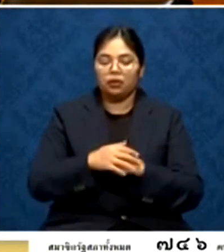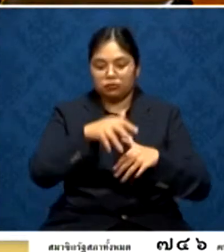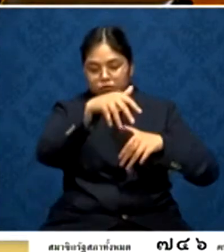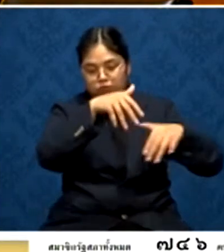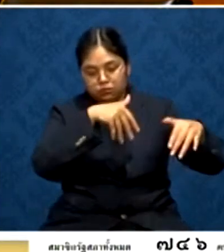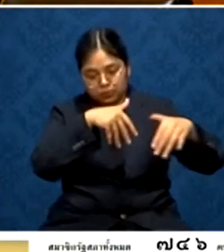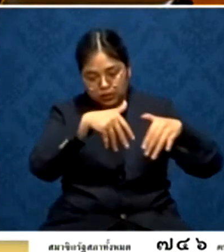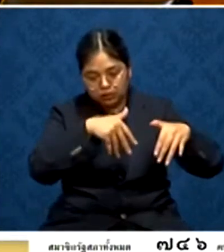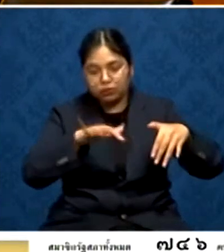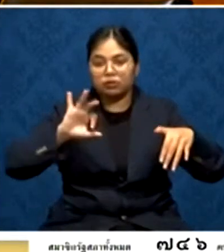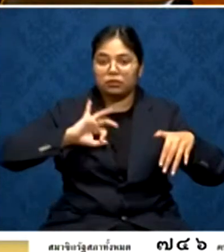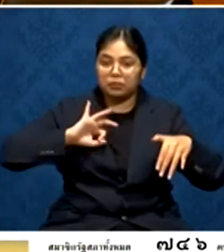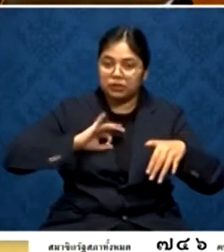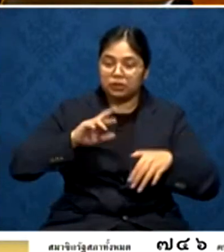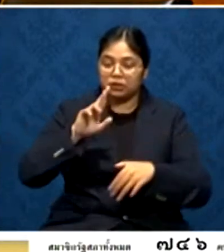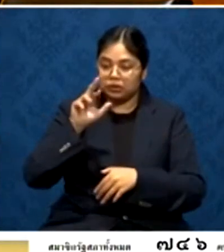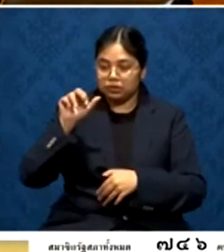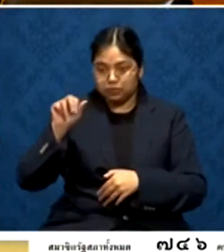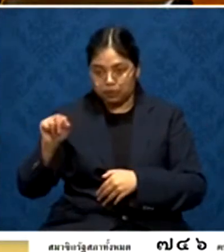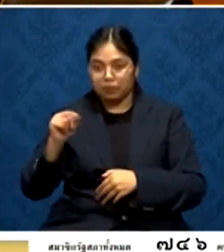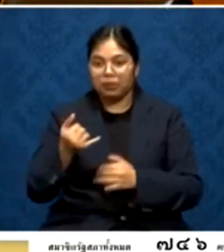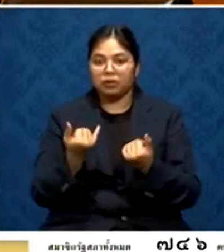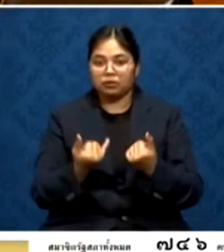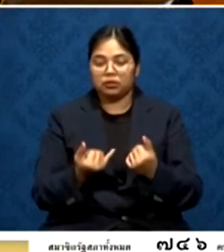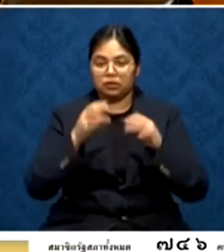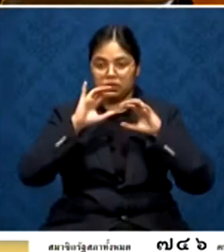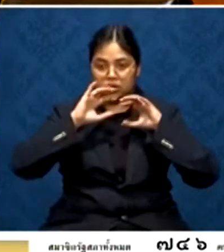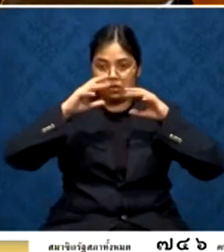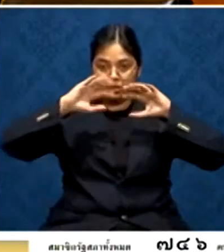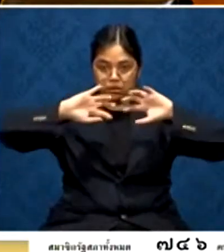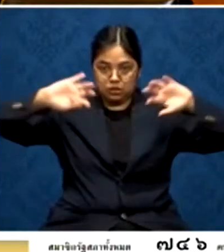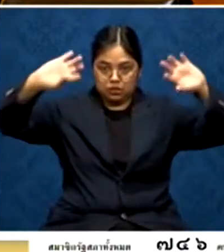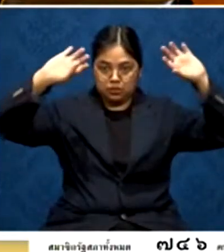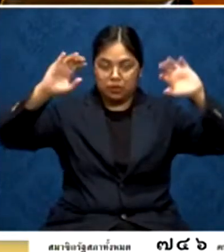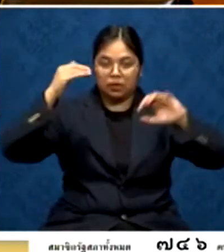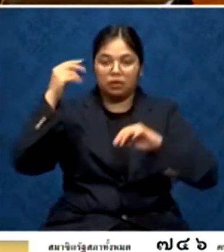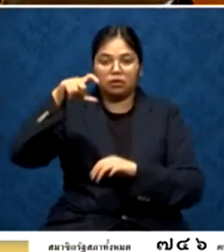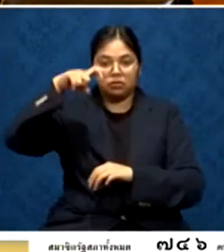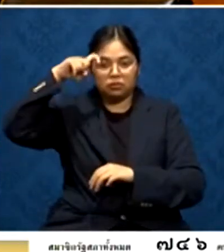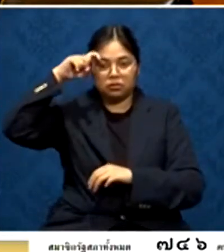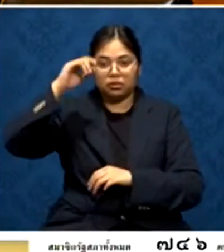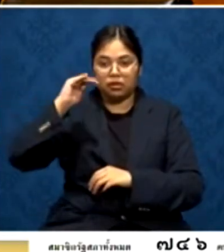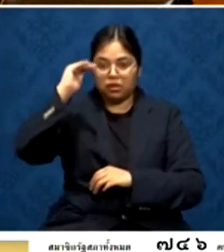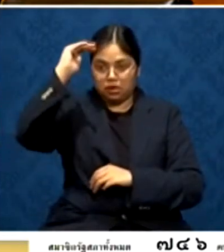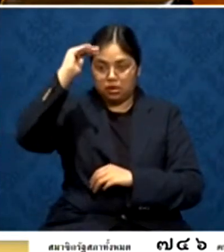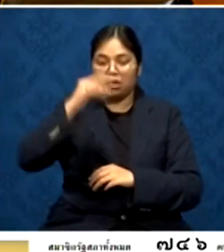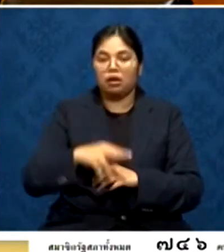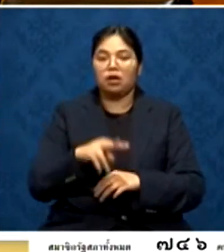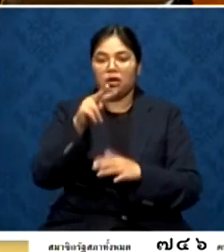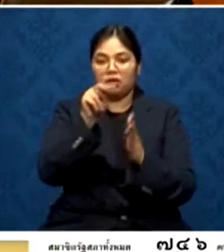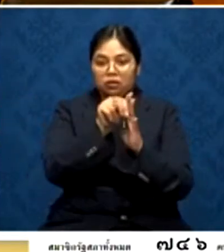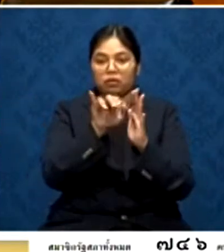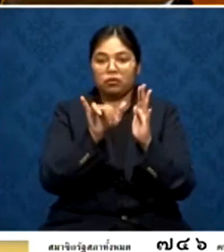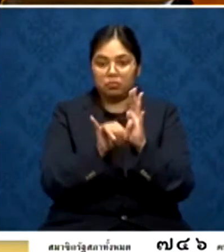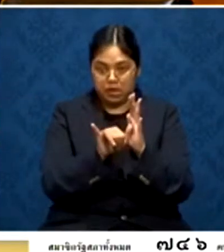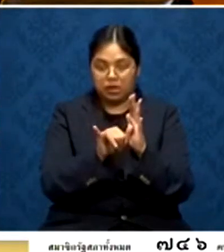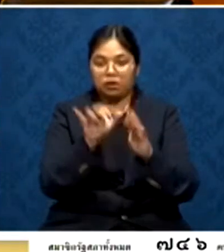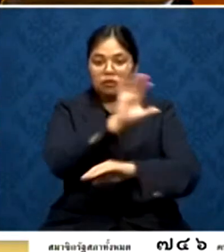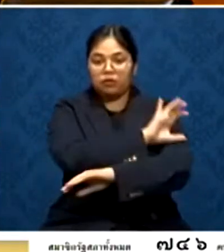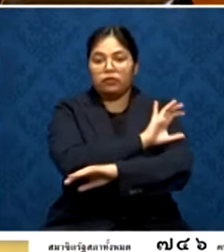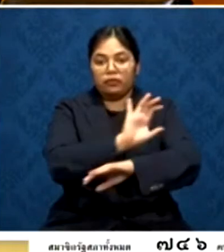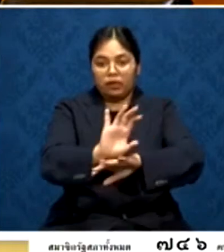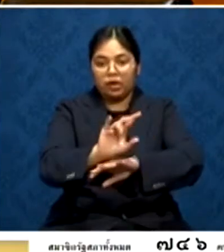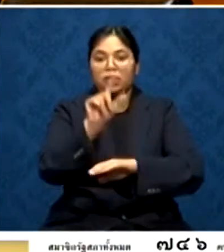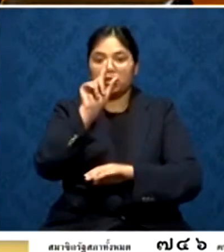าภายใต้รัฐบาลท่านนายกเศรษฐาทวีสินนโยบายรถไฟฟ้า20บาทตลอดสายจะต้